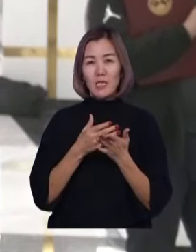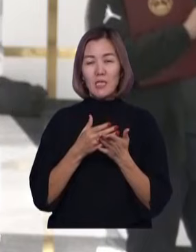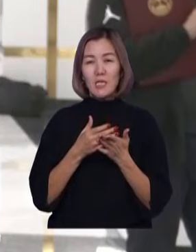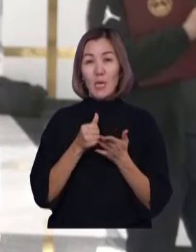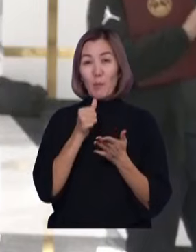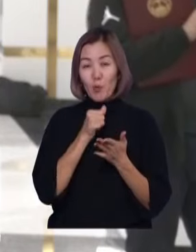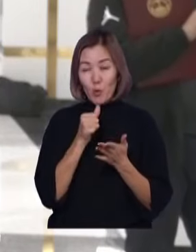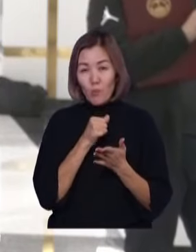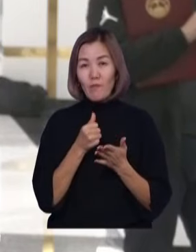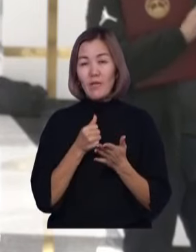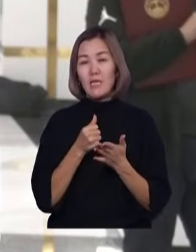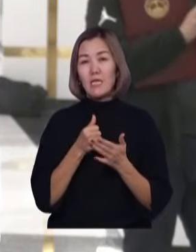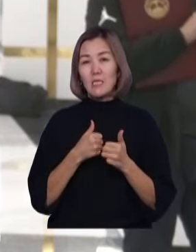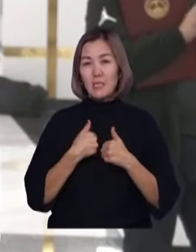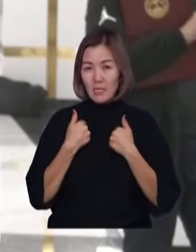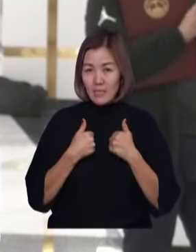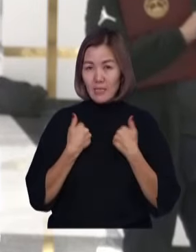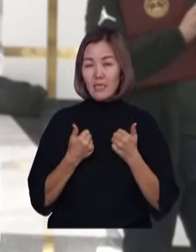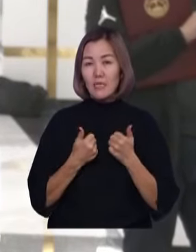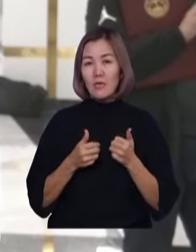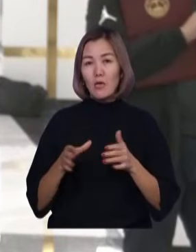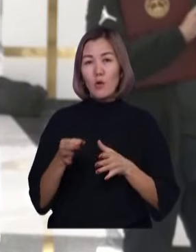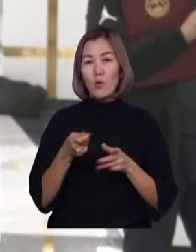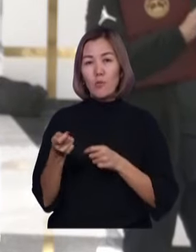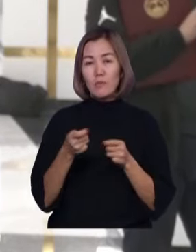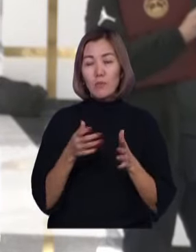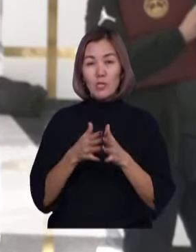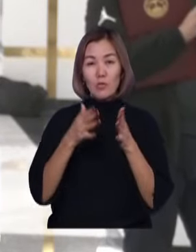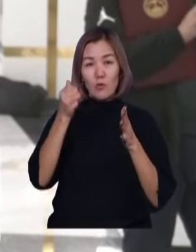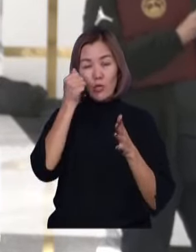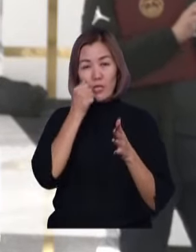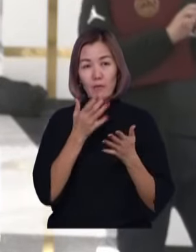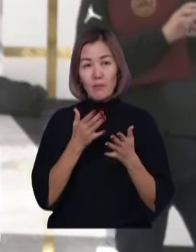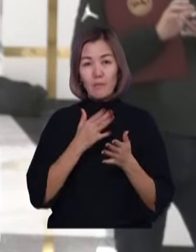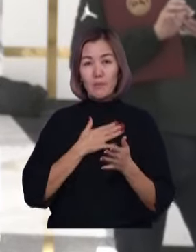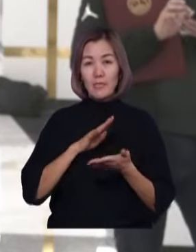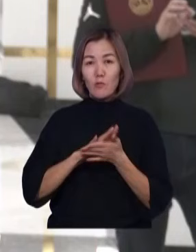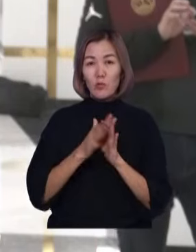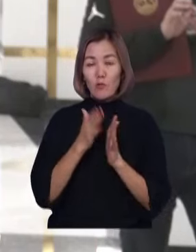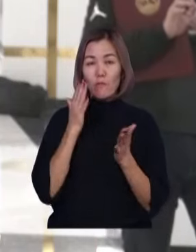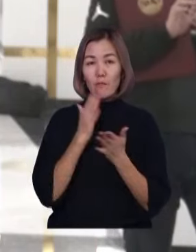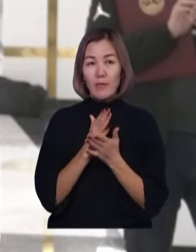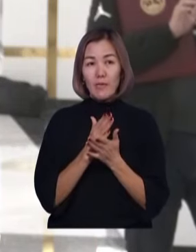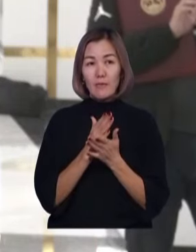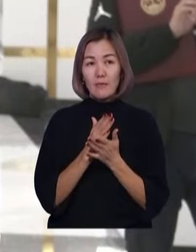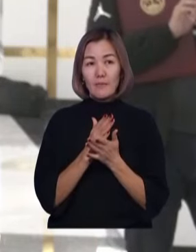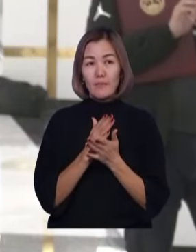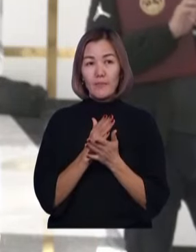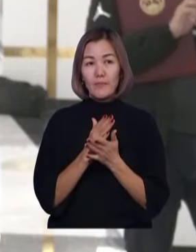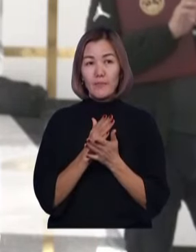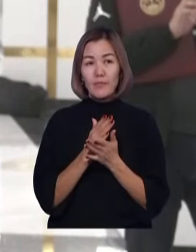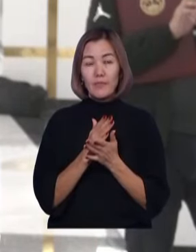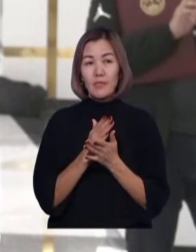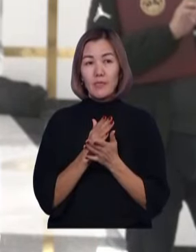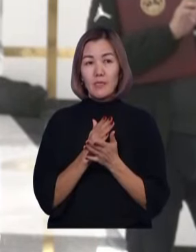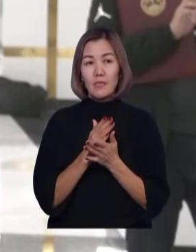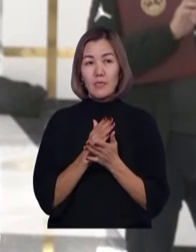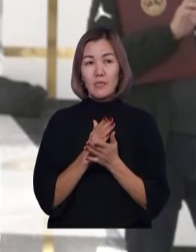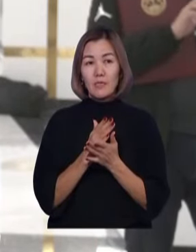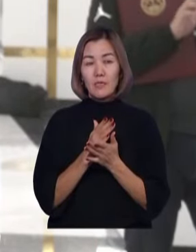Біріншіден облыс басшылығымызға рахмет айтқым келеді, бізге бүкіл условияңызды жақсағанымызға. Одан ары,